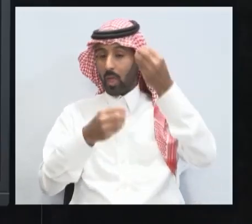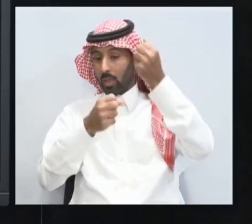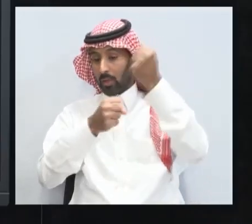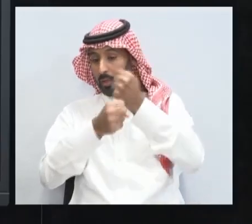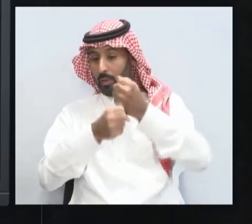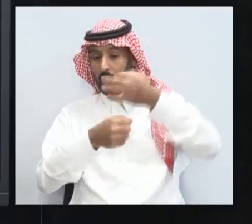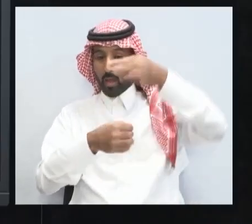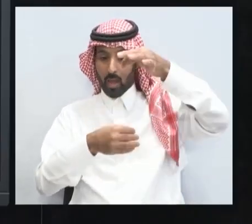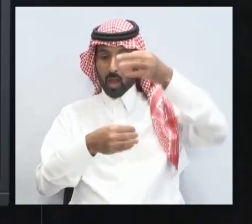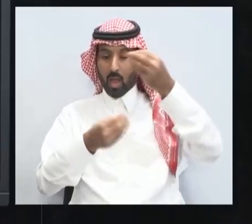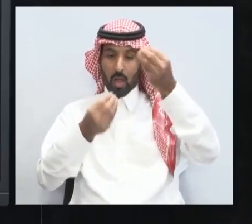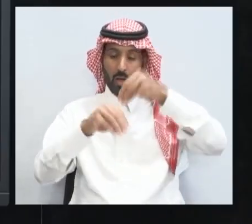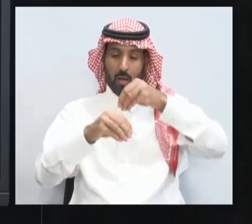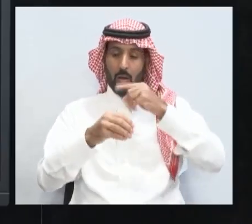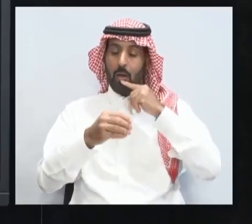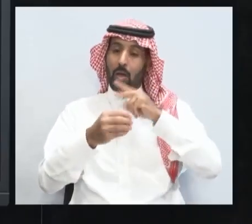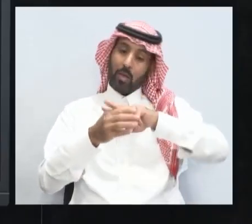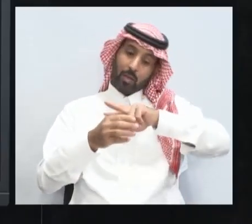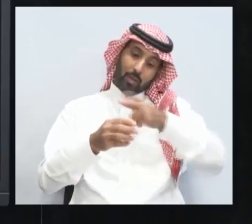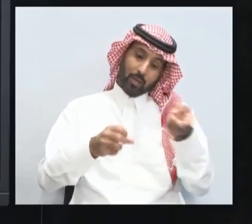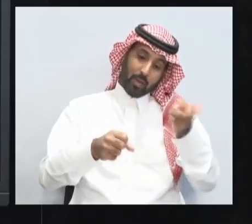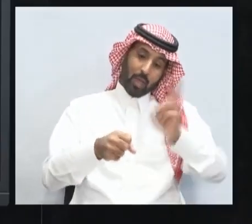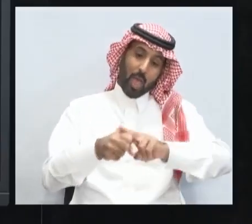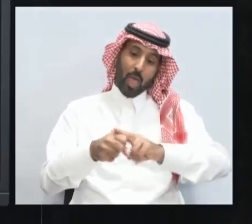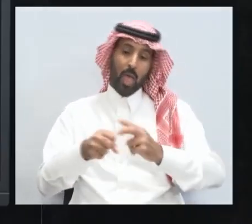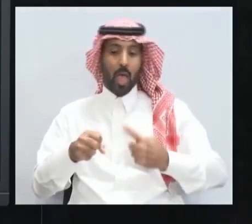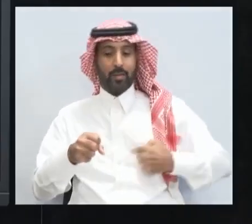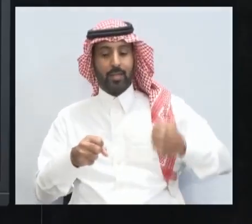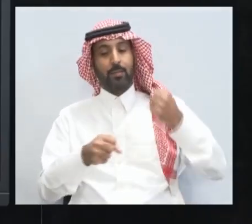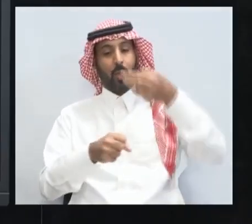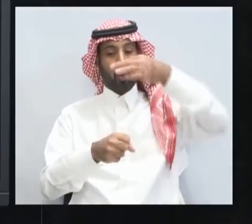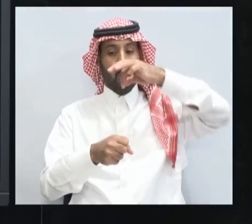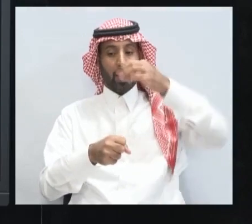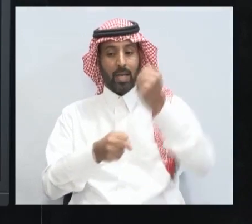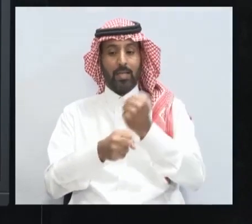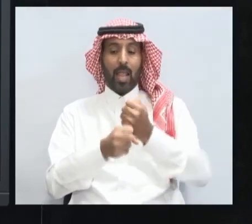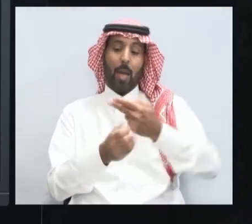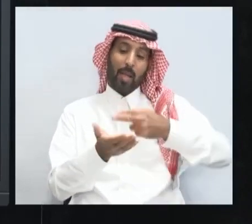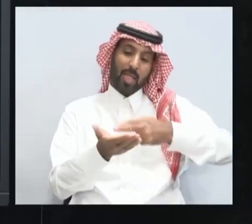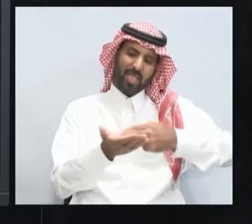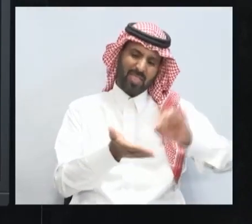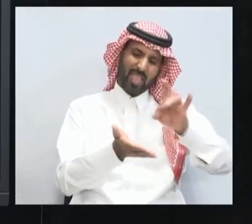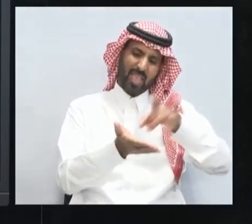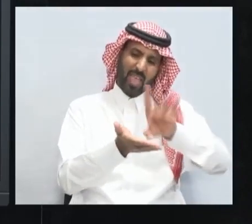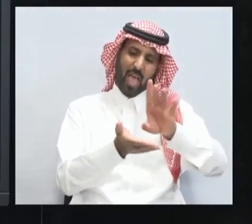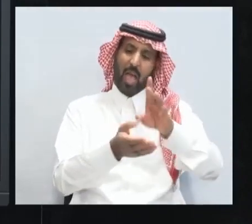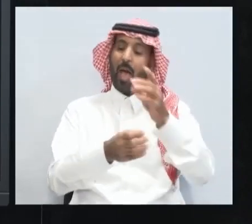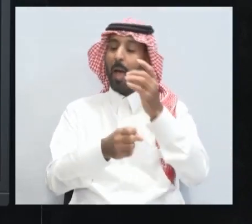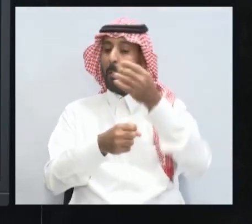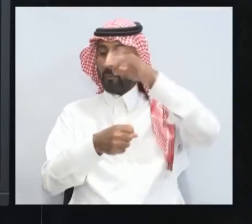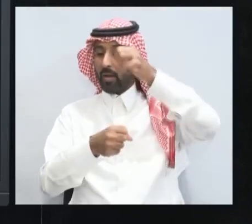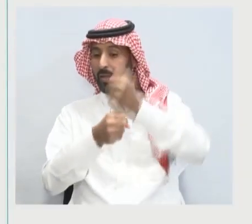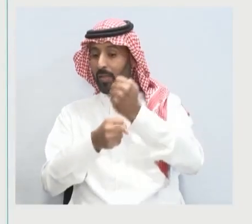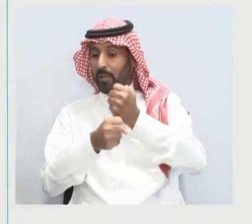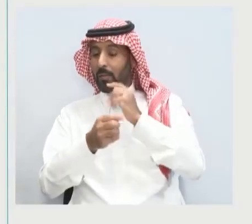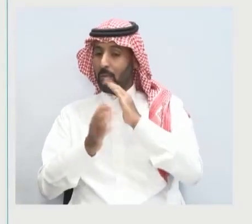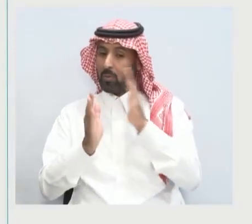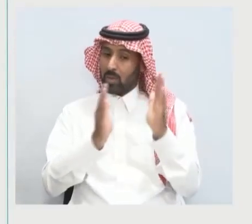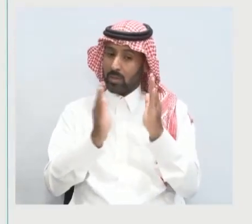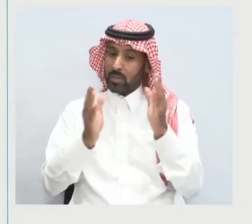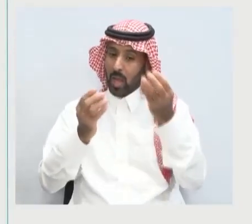ايضا اعاده تسميه ورقه العمل حذف ورقه العمل وتنسيق البيانات في ورقه